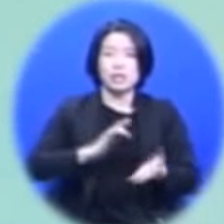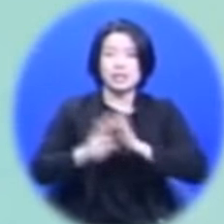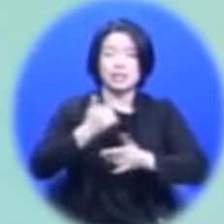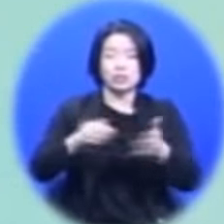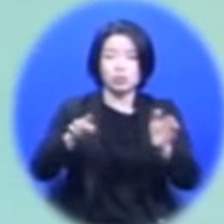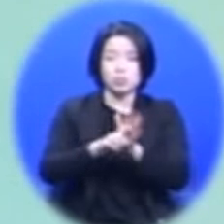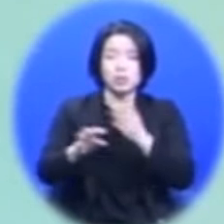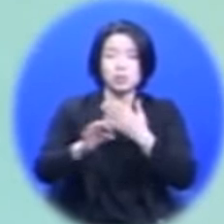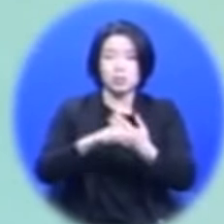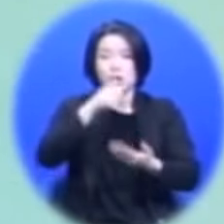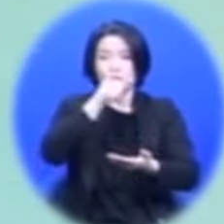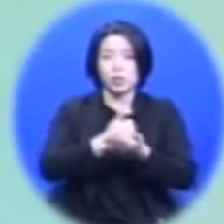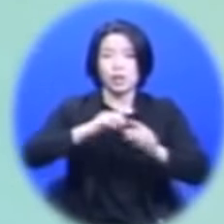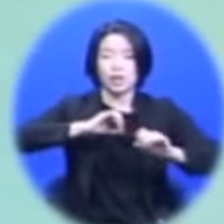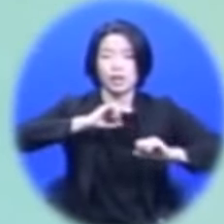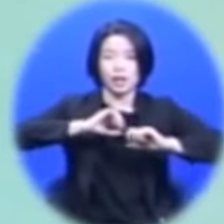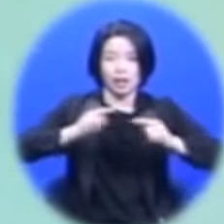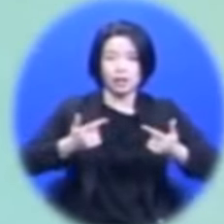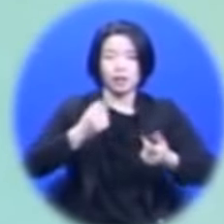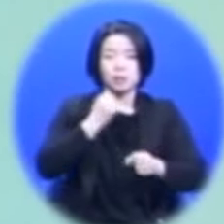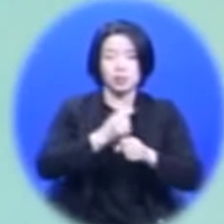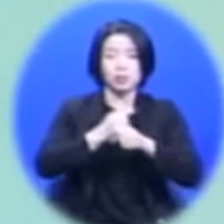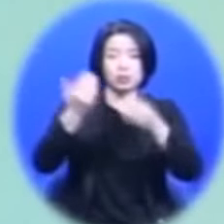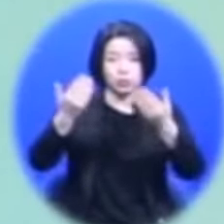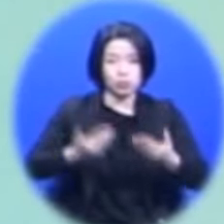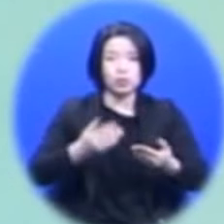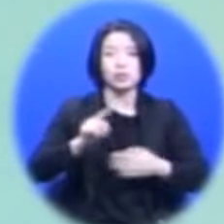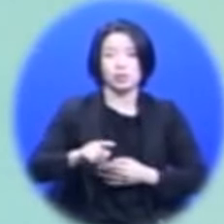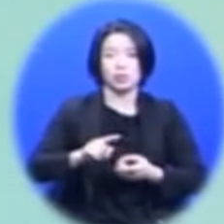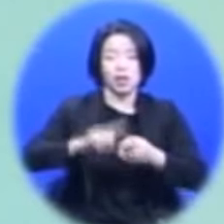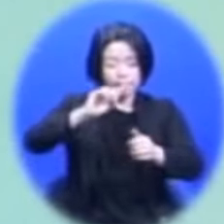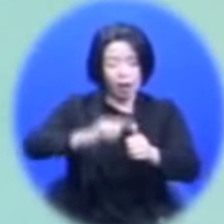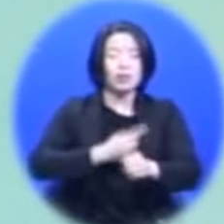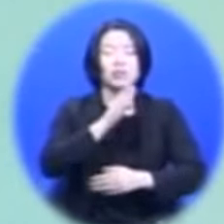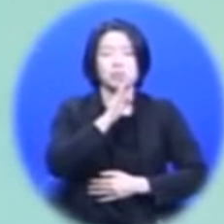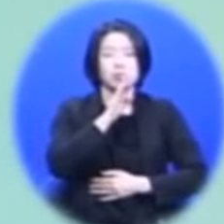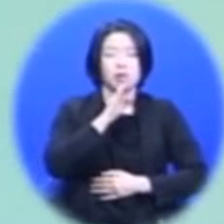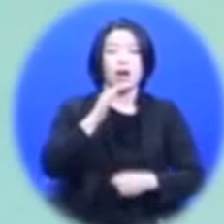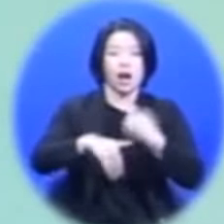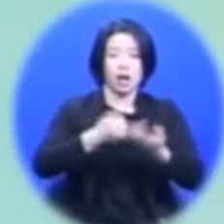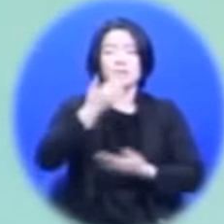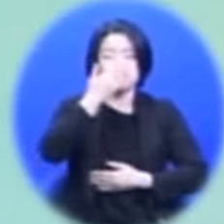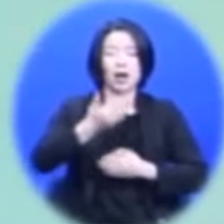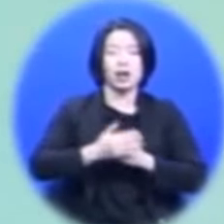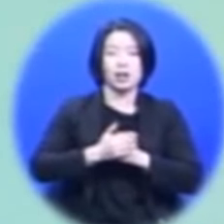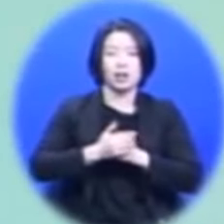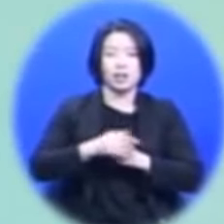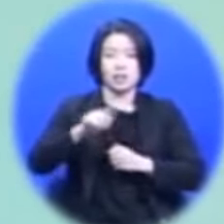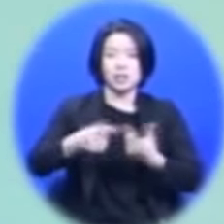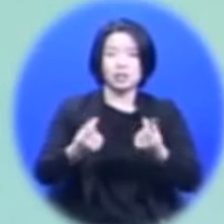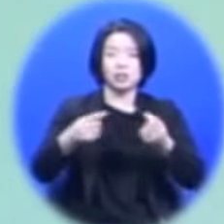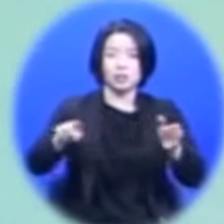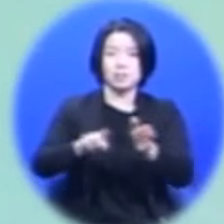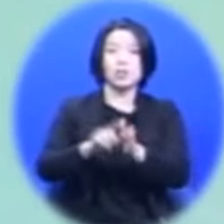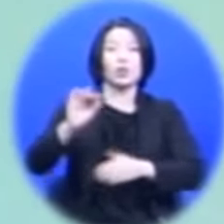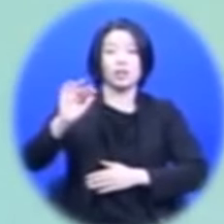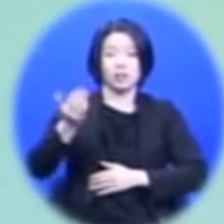죄 짓지 않게 해주신다는데 당연하죠. 하나님은 하실 수 있습니다. 이렇게 믿어야